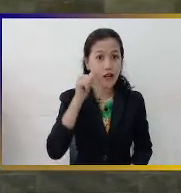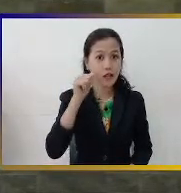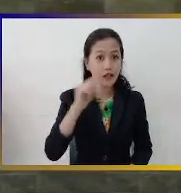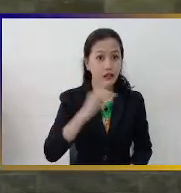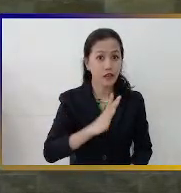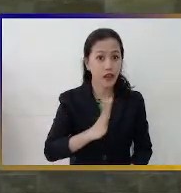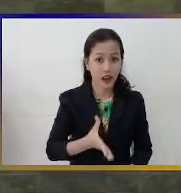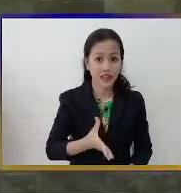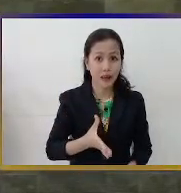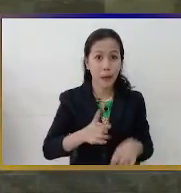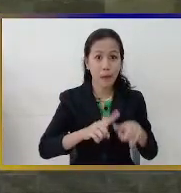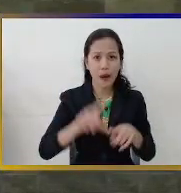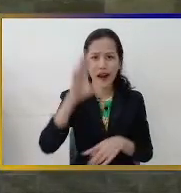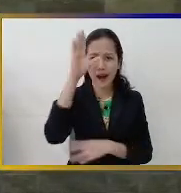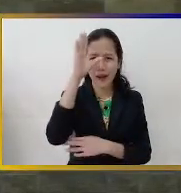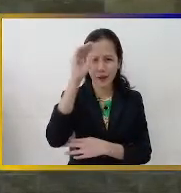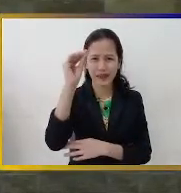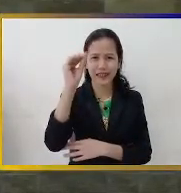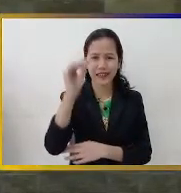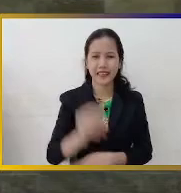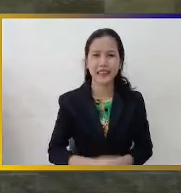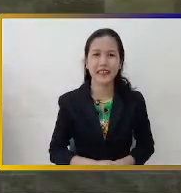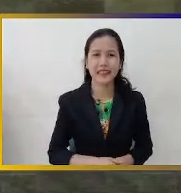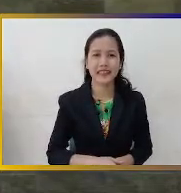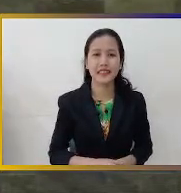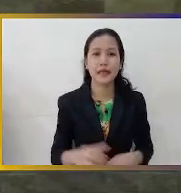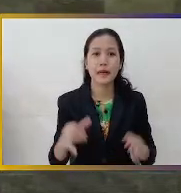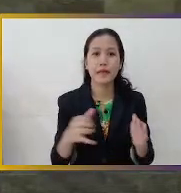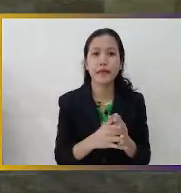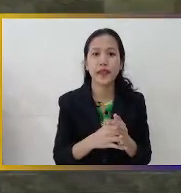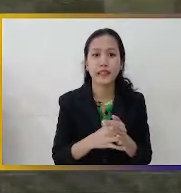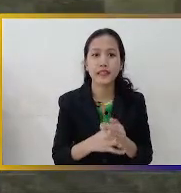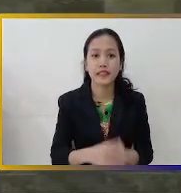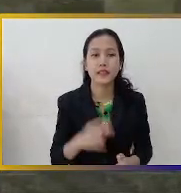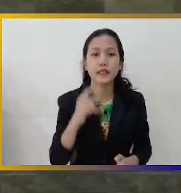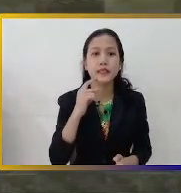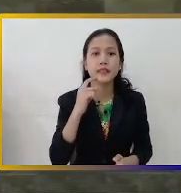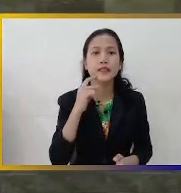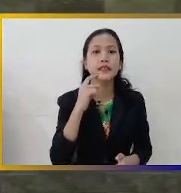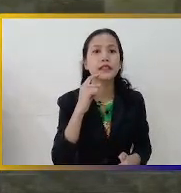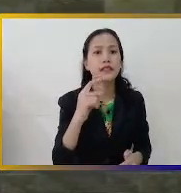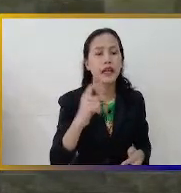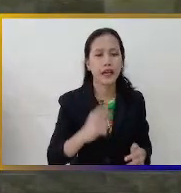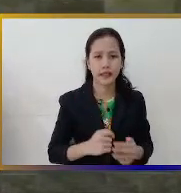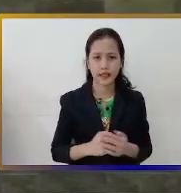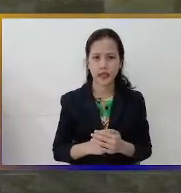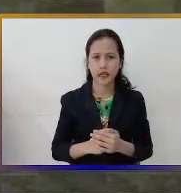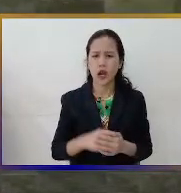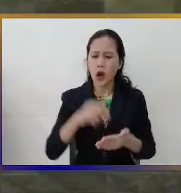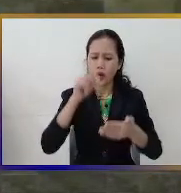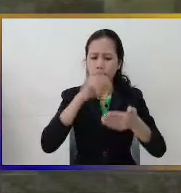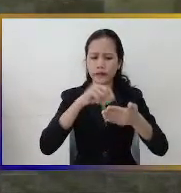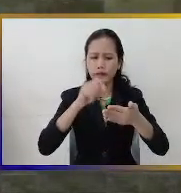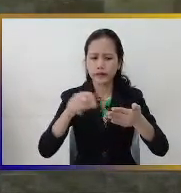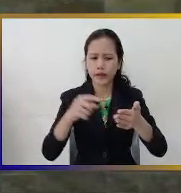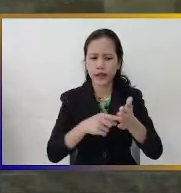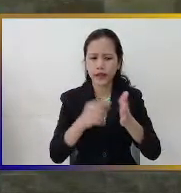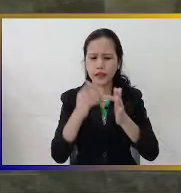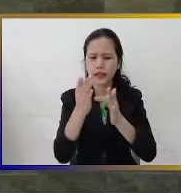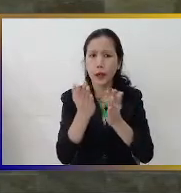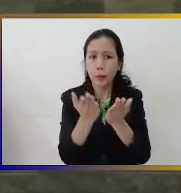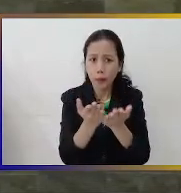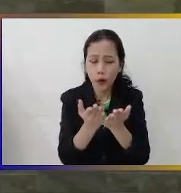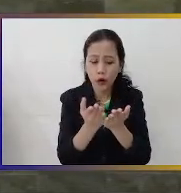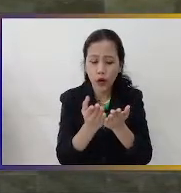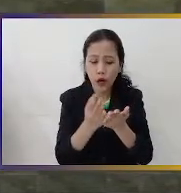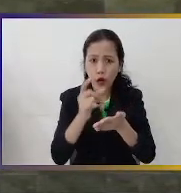742 BC to 687 BC. All right? Yan po ang date na kung